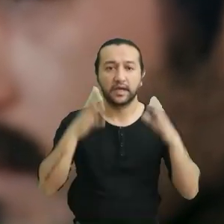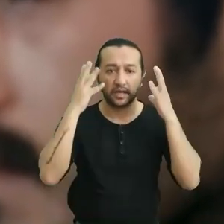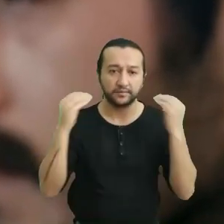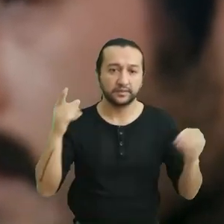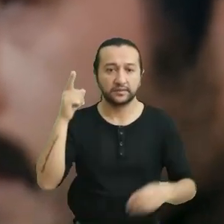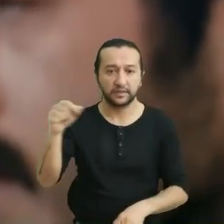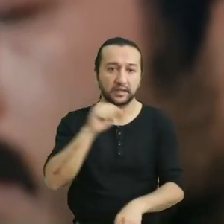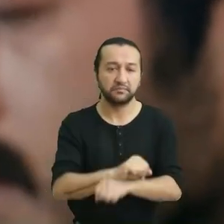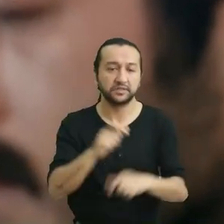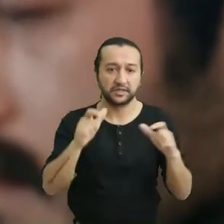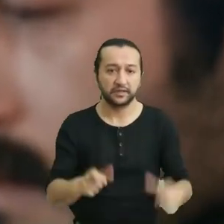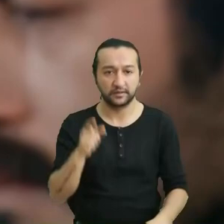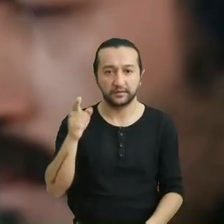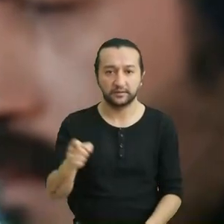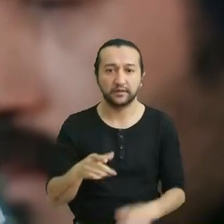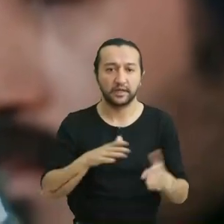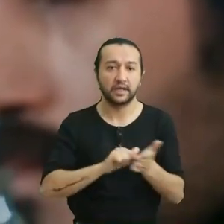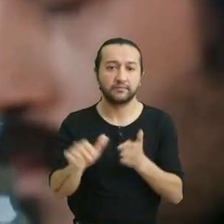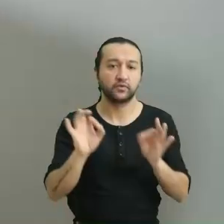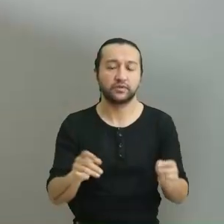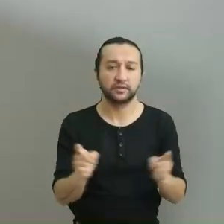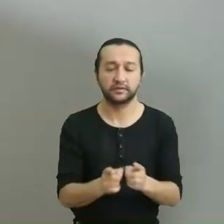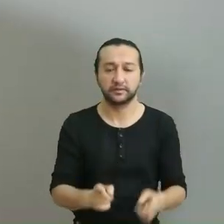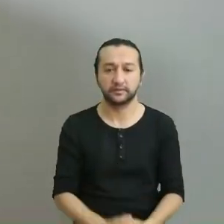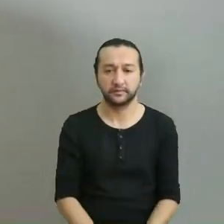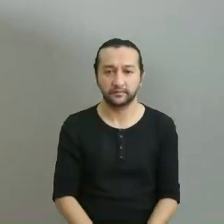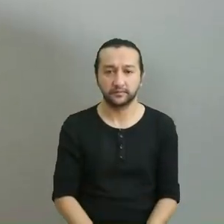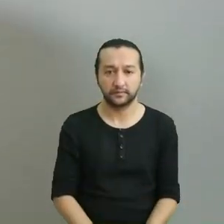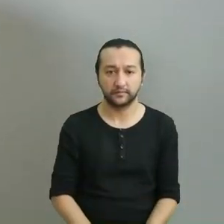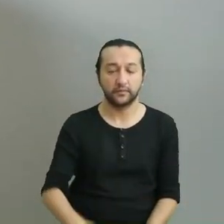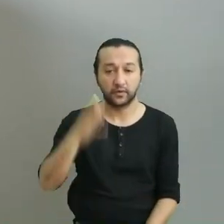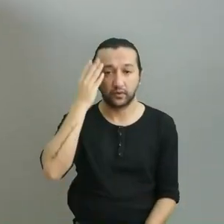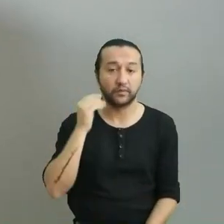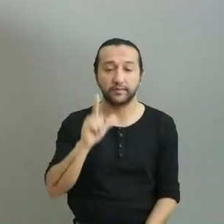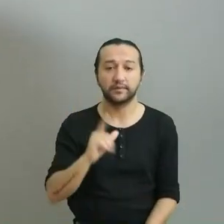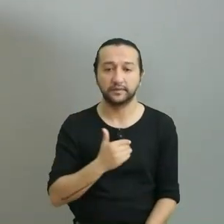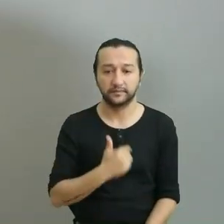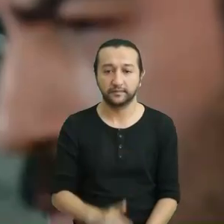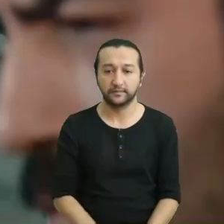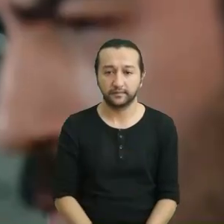Amsterdam, hapishane. Hepsi o kadar. Öğrenmem lazım.